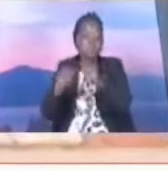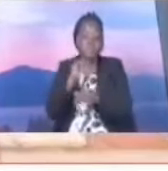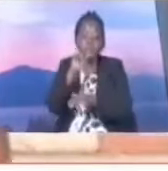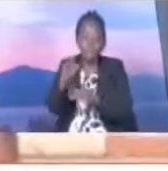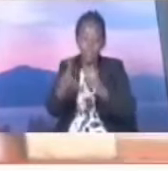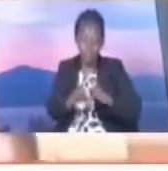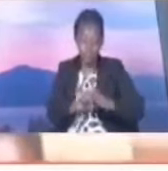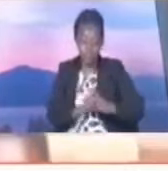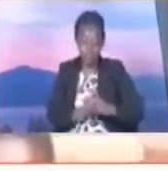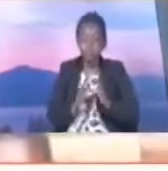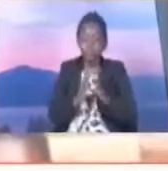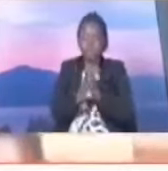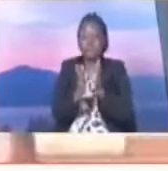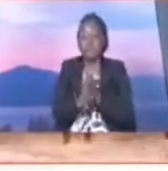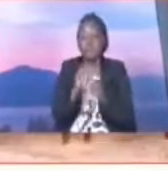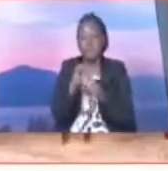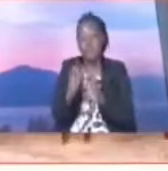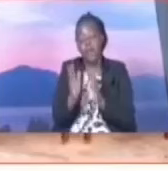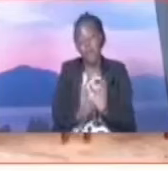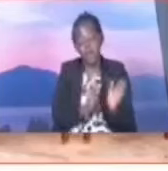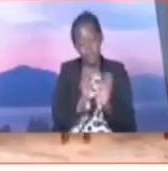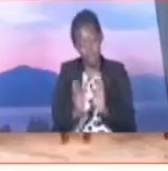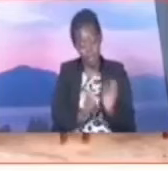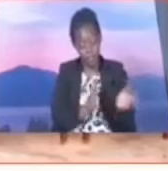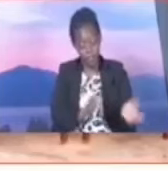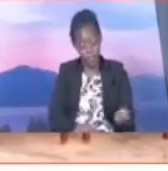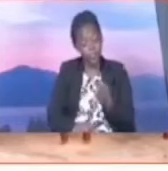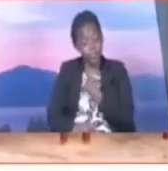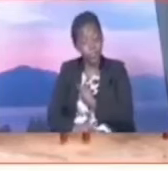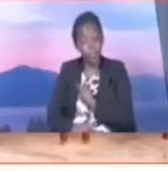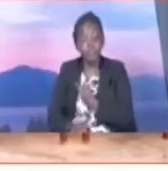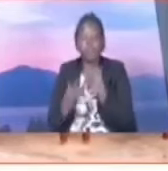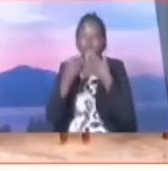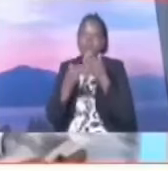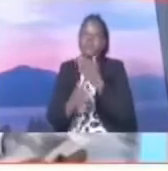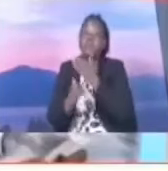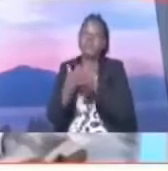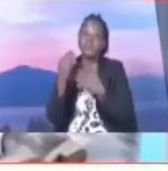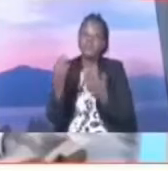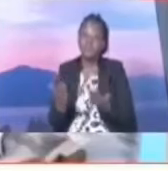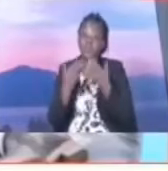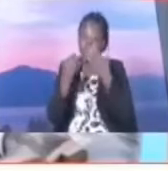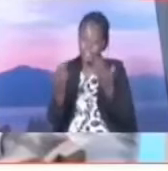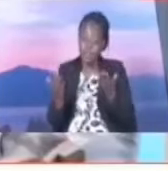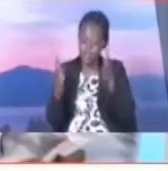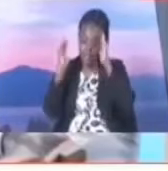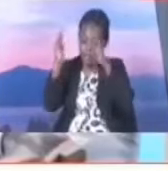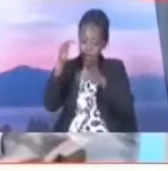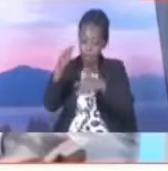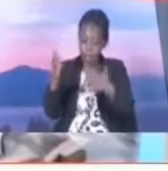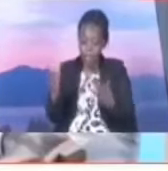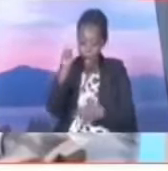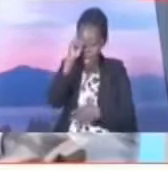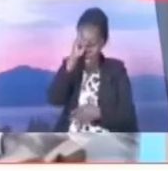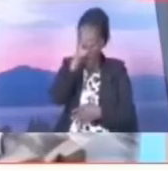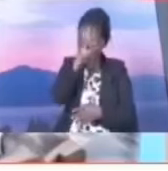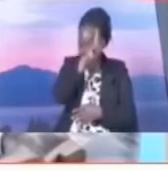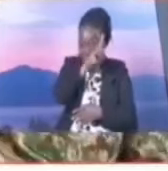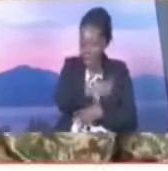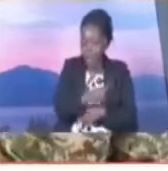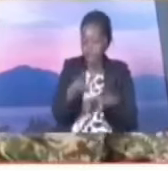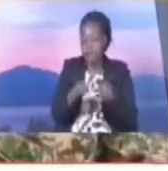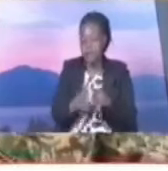lutikko okulambulula ku nteekateeka. Canon Kisahuzi yeebazizza omutanda olw'okusiima n'ajaguliza amatikkira ge ku lutikko,